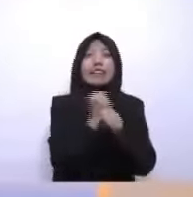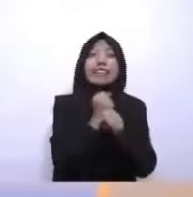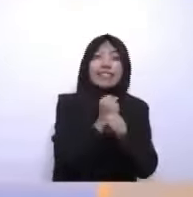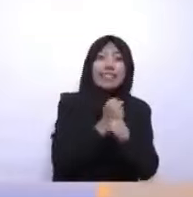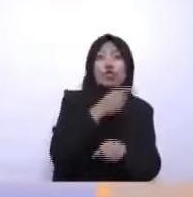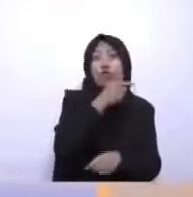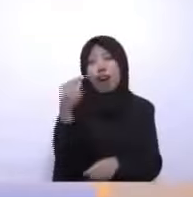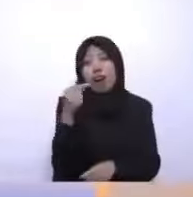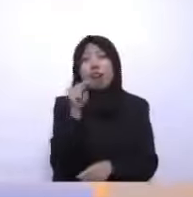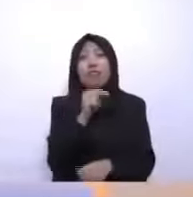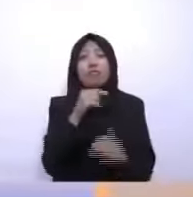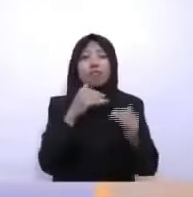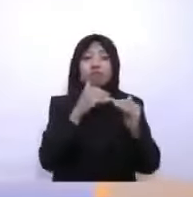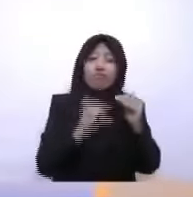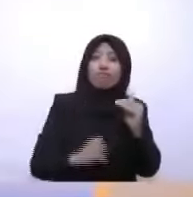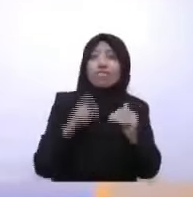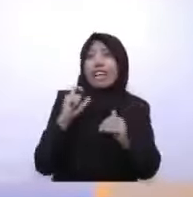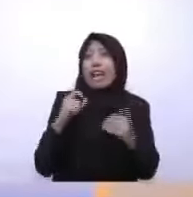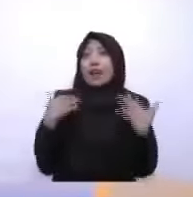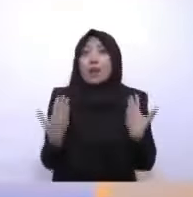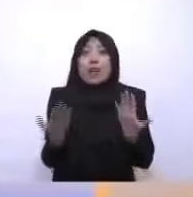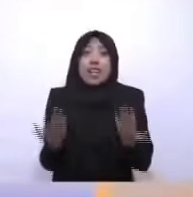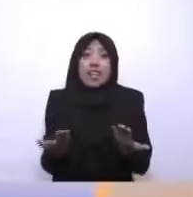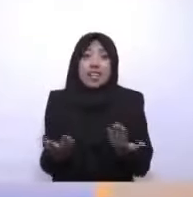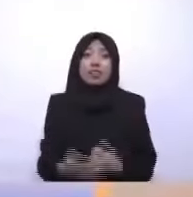45 detik dimulai sejak berbicara.